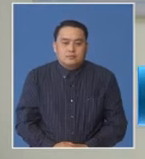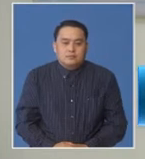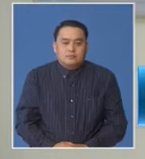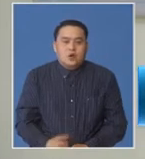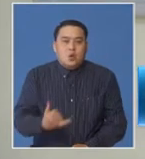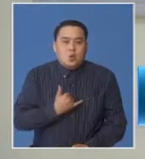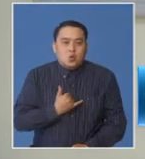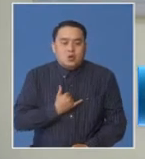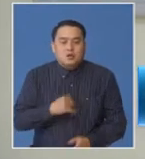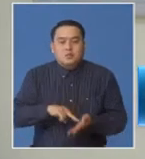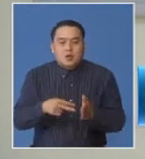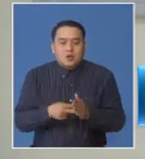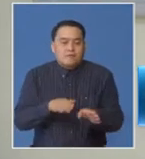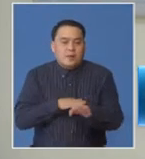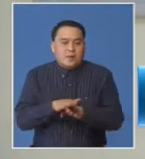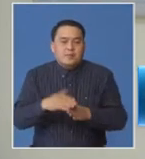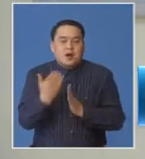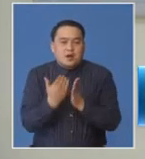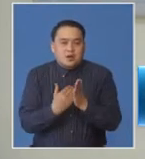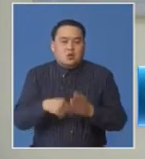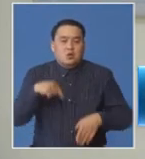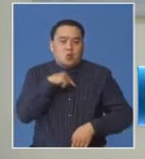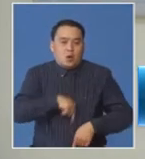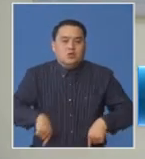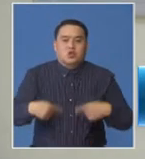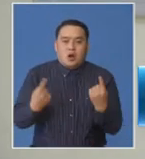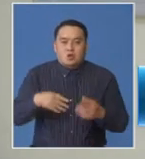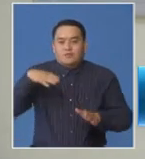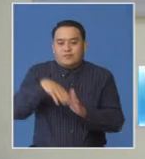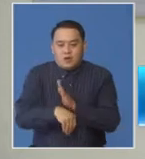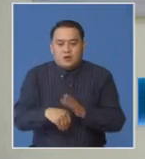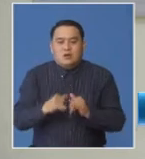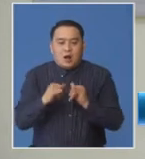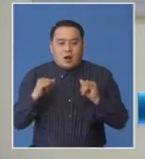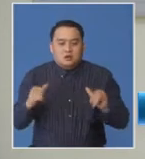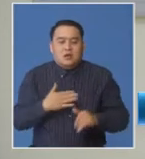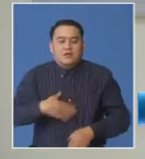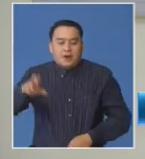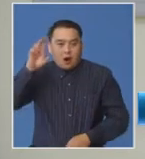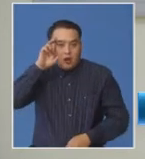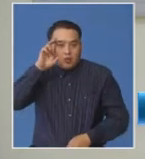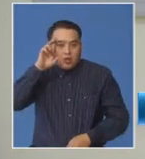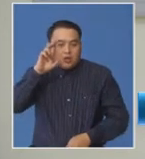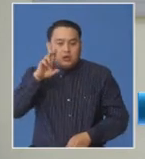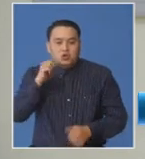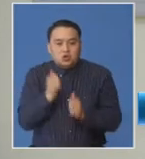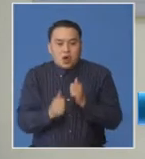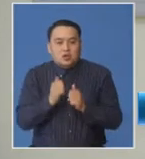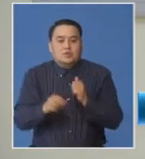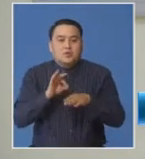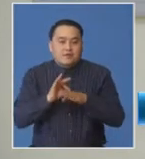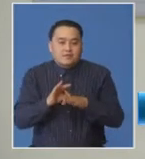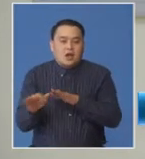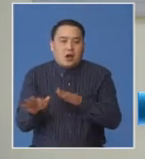У нас впереди много планов по реализации программы «Рухани Жангру». Мы должны вносить свой вклад в развитие нашей страны, а также почаще проводить